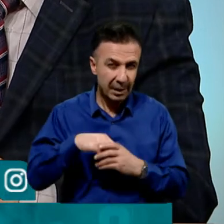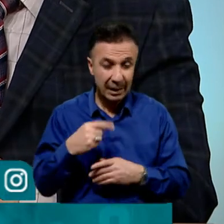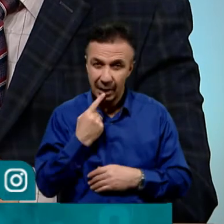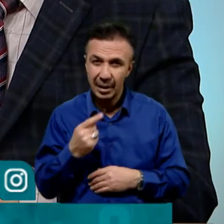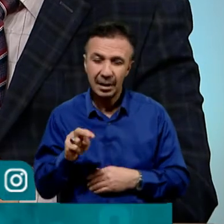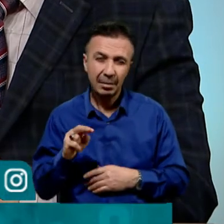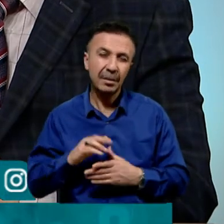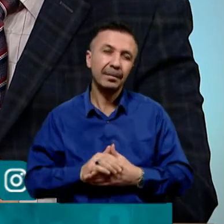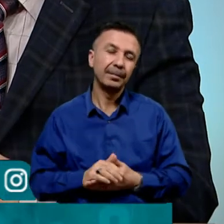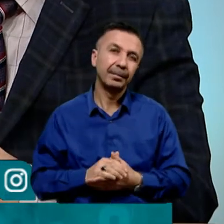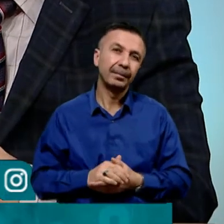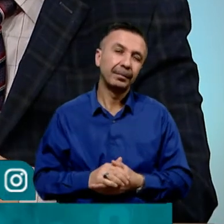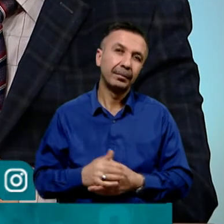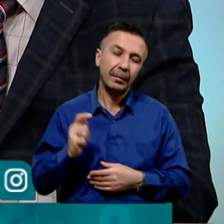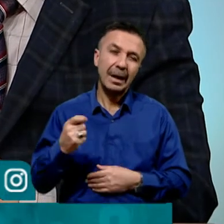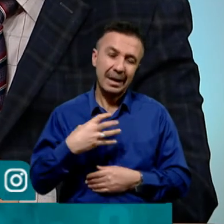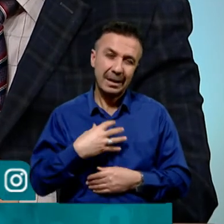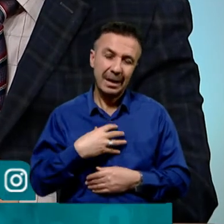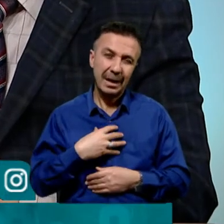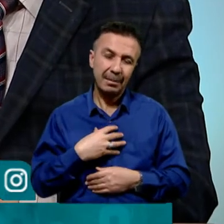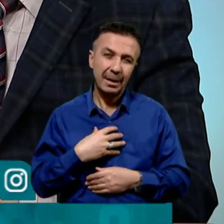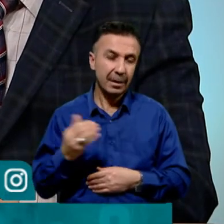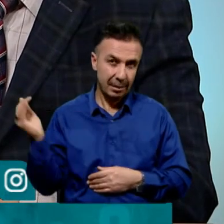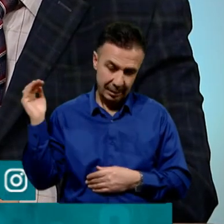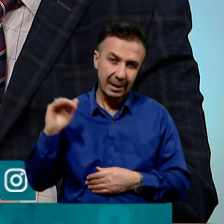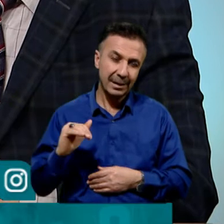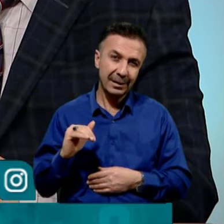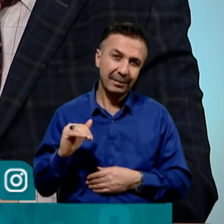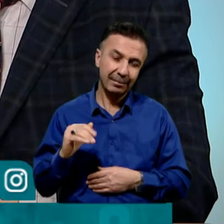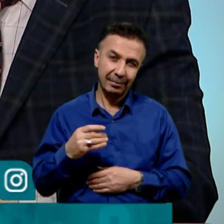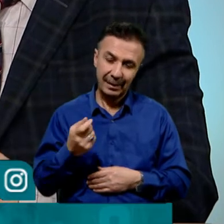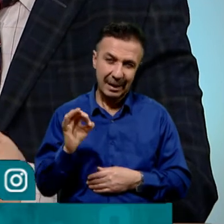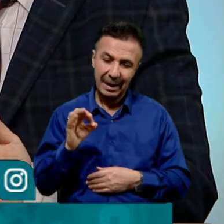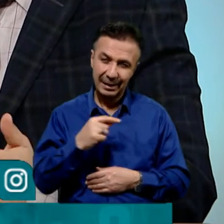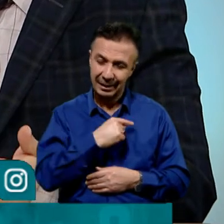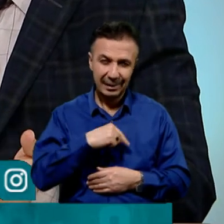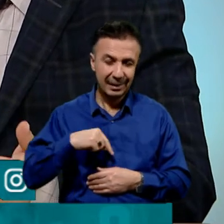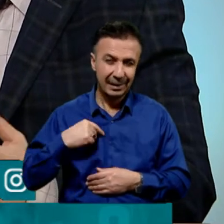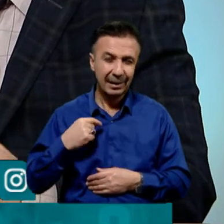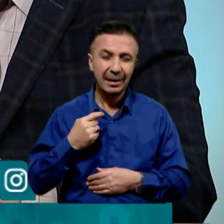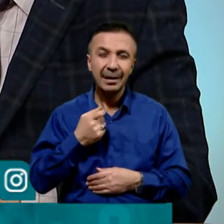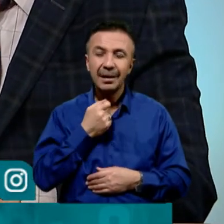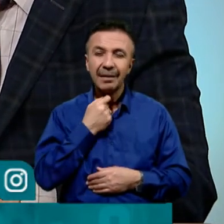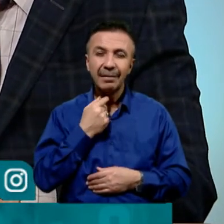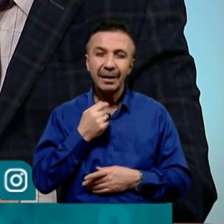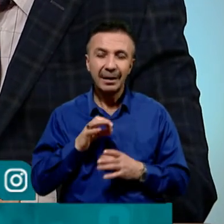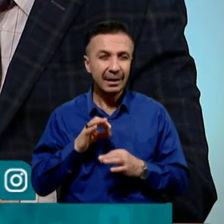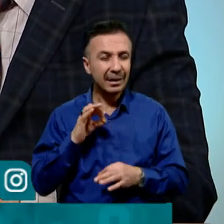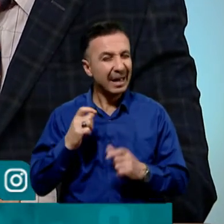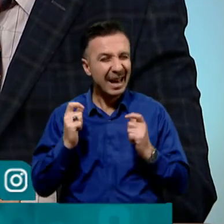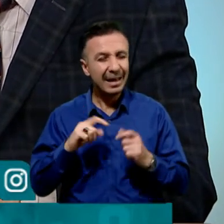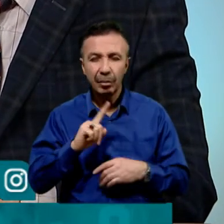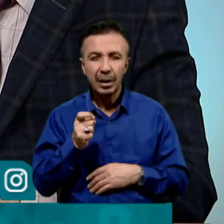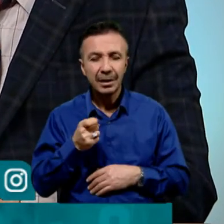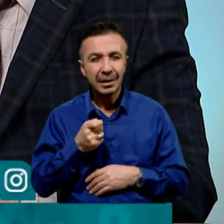gibi yani gerçek sahibi çıkarsa fakir fukarayı da nereden bulacak? Bu durumda kendisi öder.